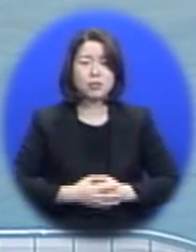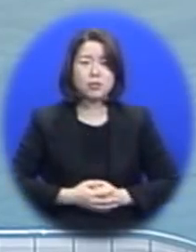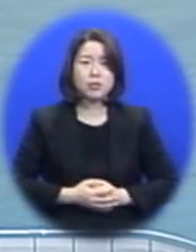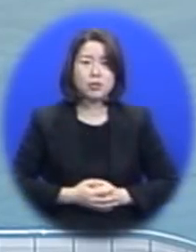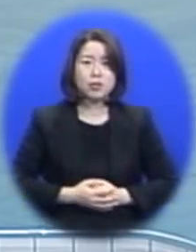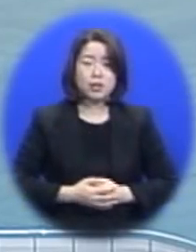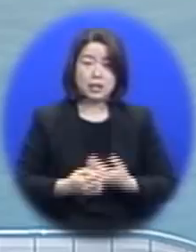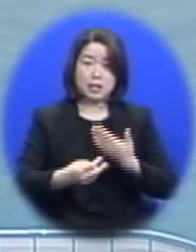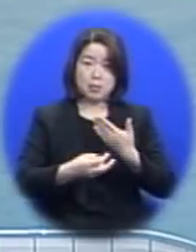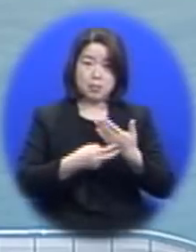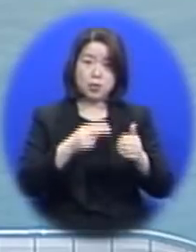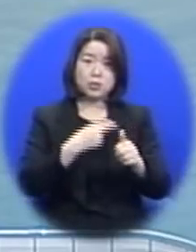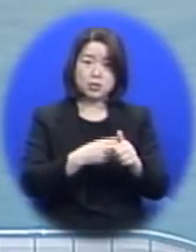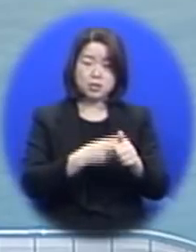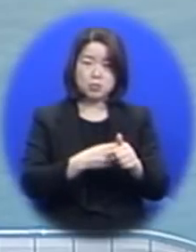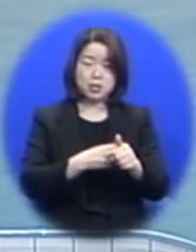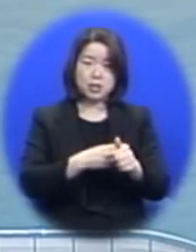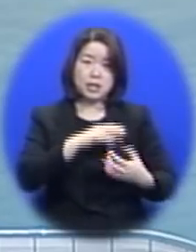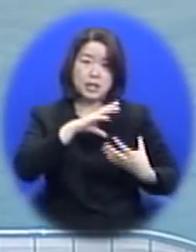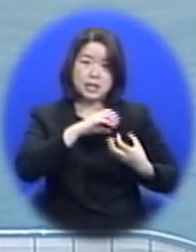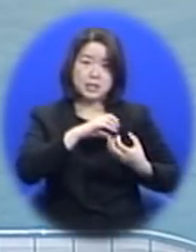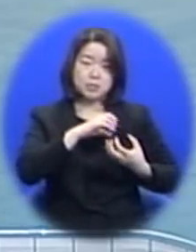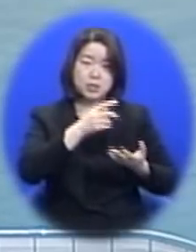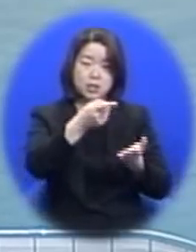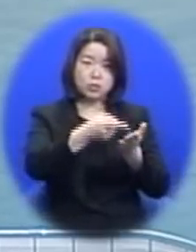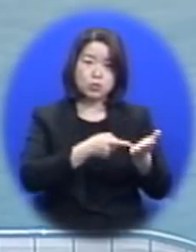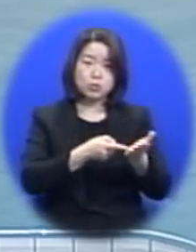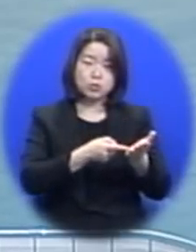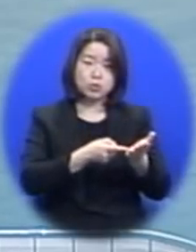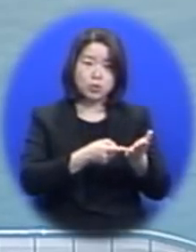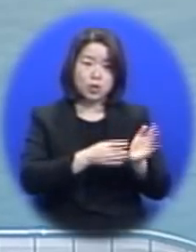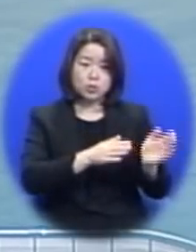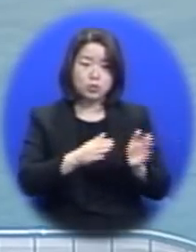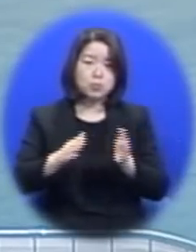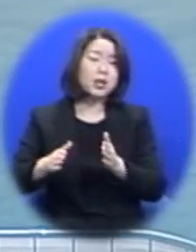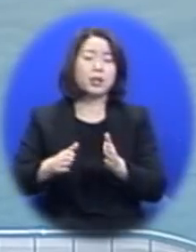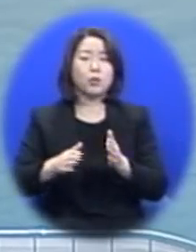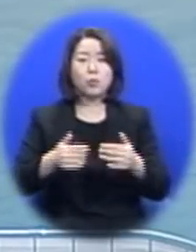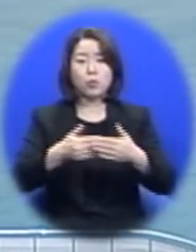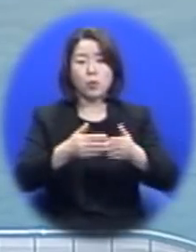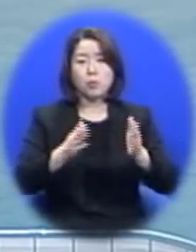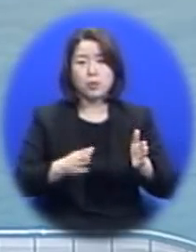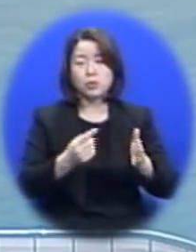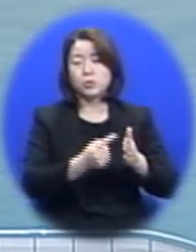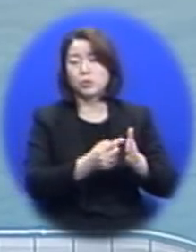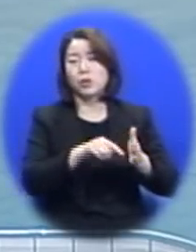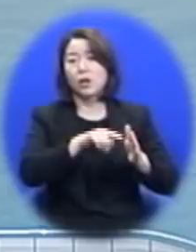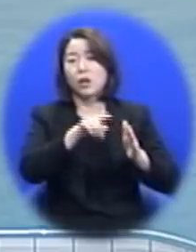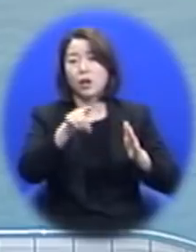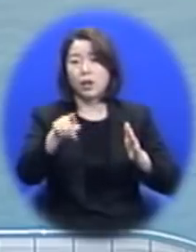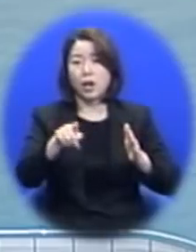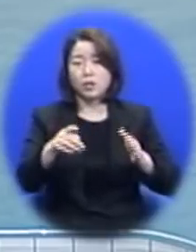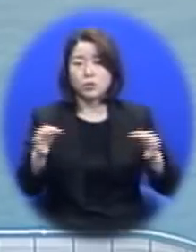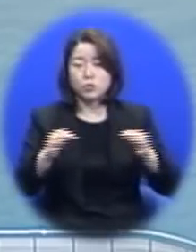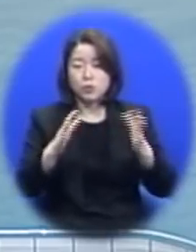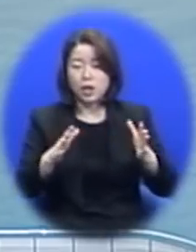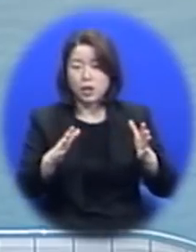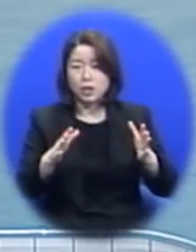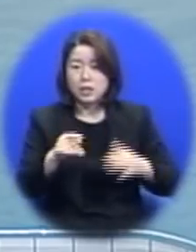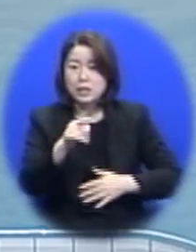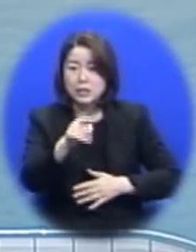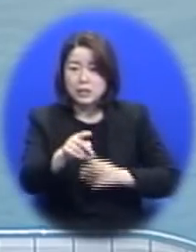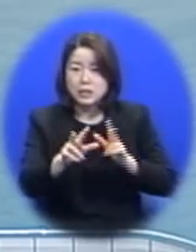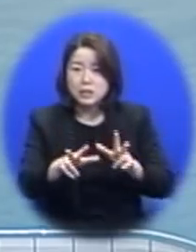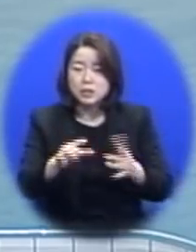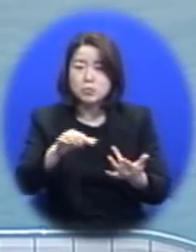이제 의사가 심장 수술 준비하시라고 하고는 막 병실을 나가는 순간에, 이때 밖에는